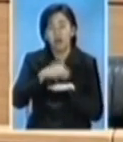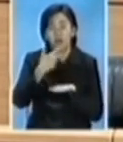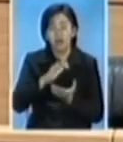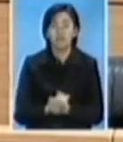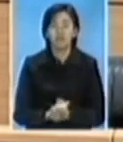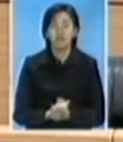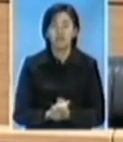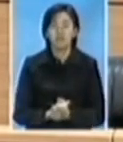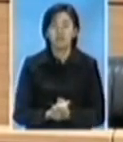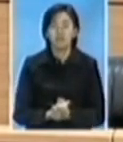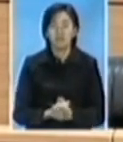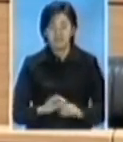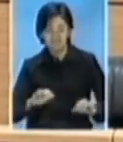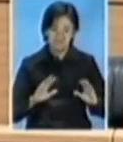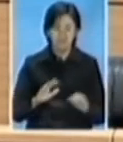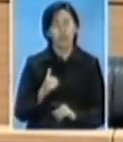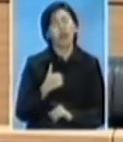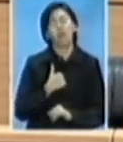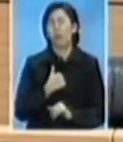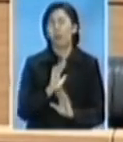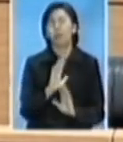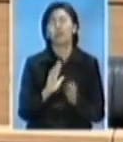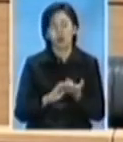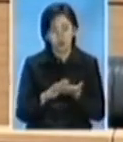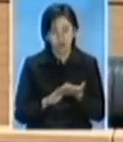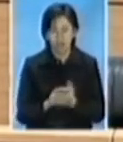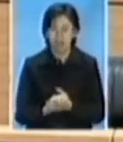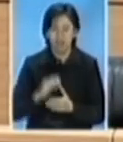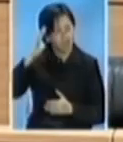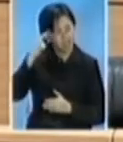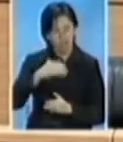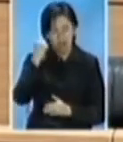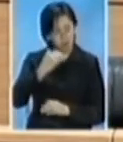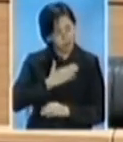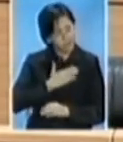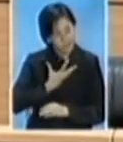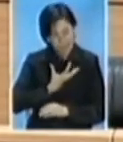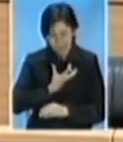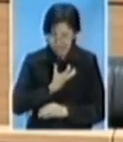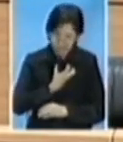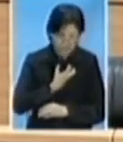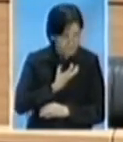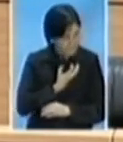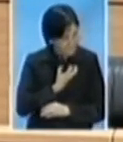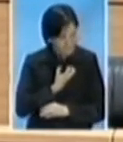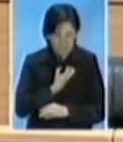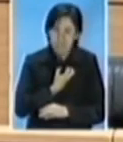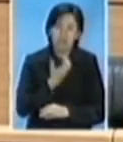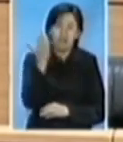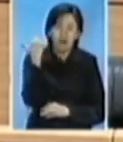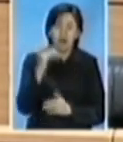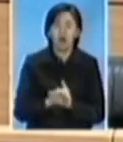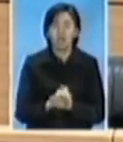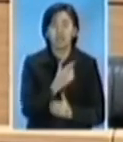าถ้ามันจะออกแอคชั่นมากหน่อยต้องขอโทษนะเพราะเรื่องเผด็จการทหารนี่ผมเจ็บปวดมากครับหนีตายตั้งแต่หน้า